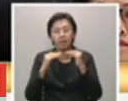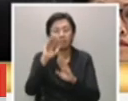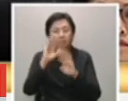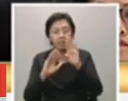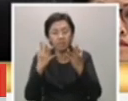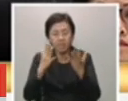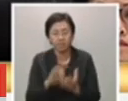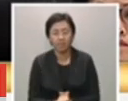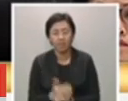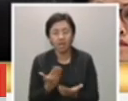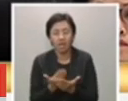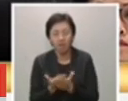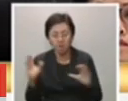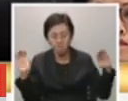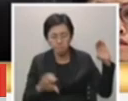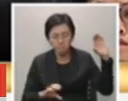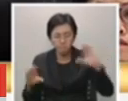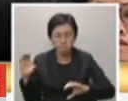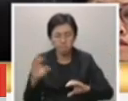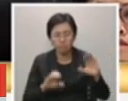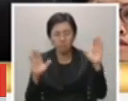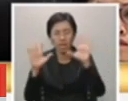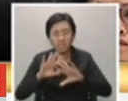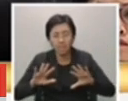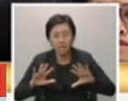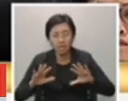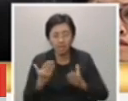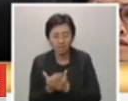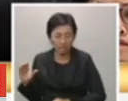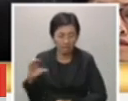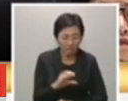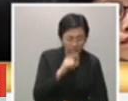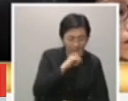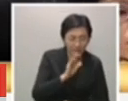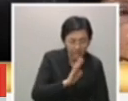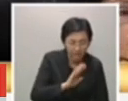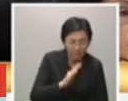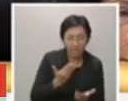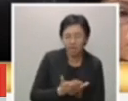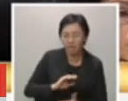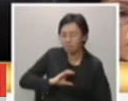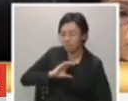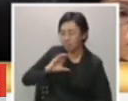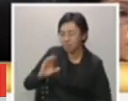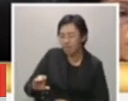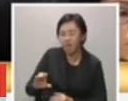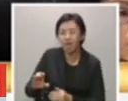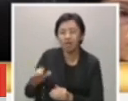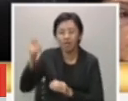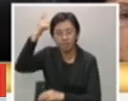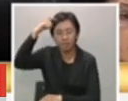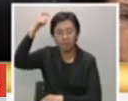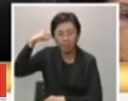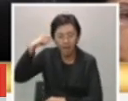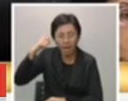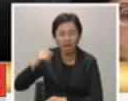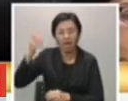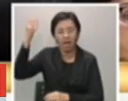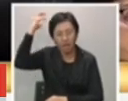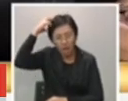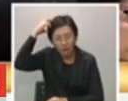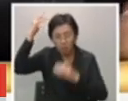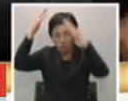ากกว่าเดิมครับมาที่อาเซียนมากกว่าเดิมการลงทุนแต่มันไหลเข้าเพื่อนบ้านไปทั้งเมียนมาไปทั้งลาวเวียดนาม